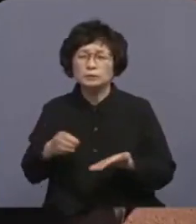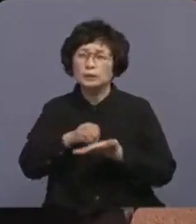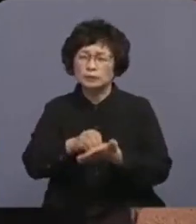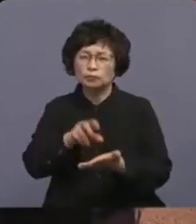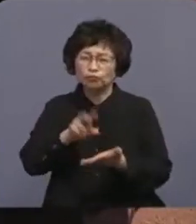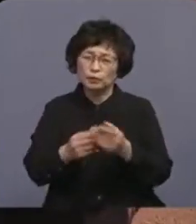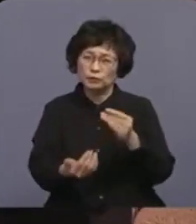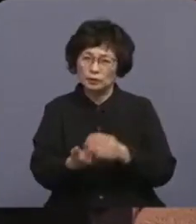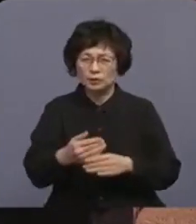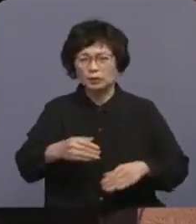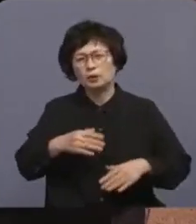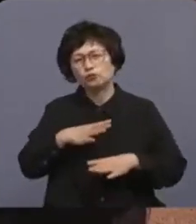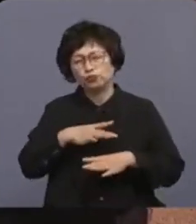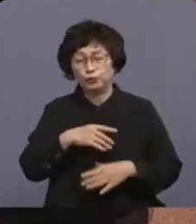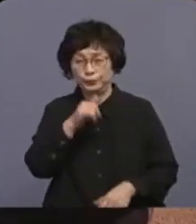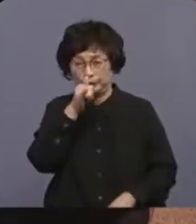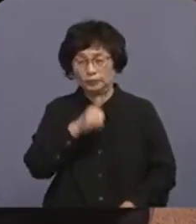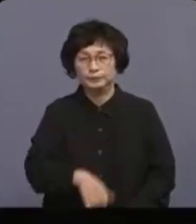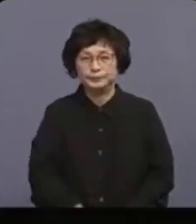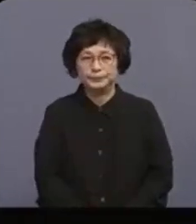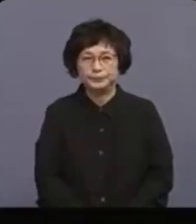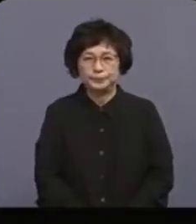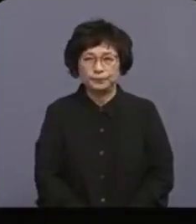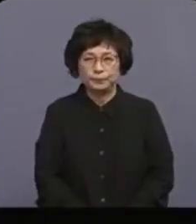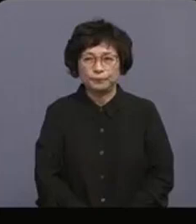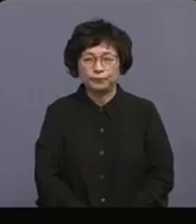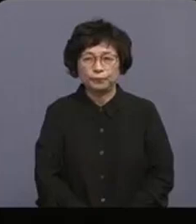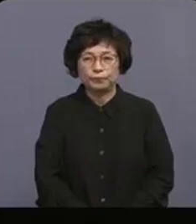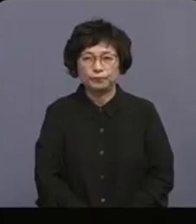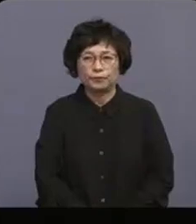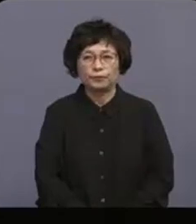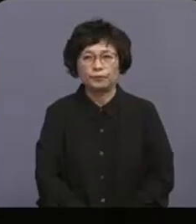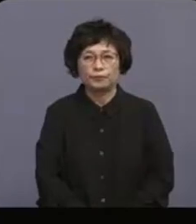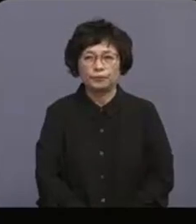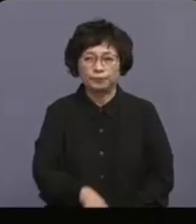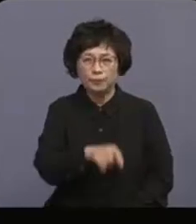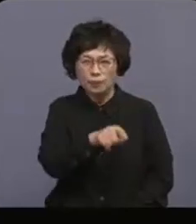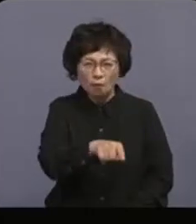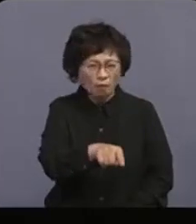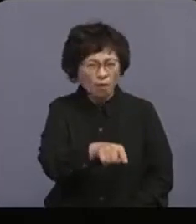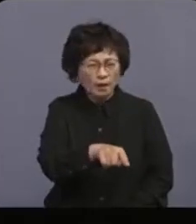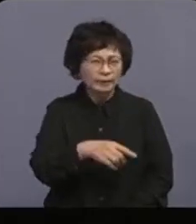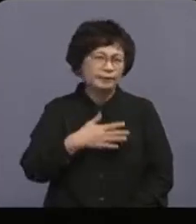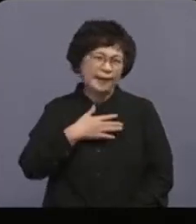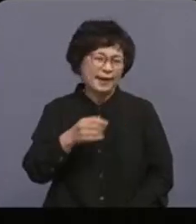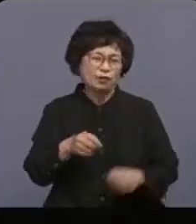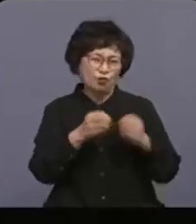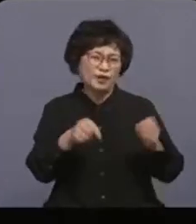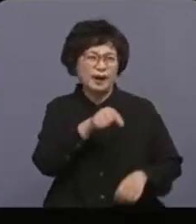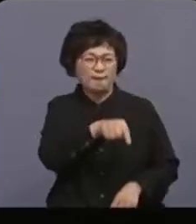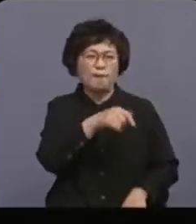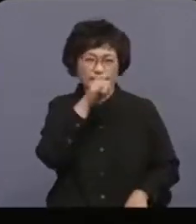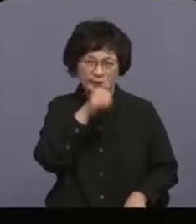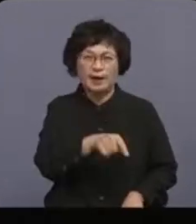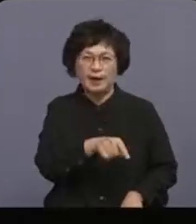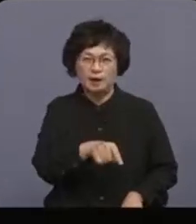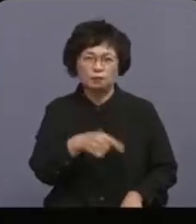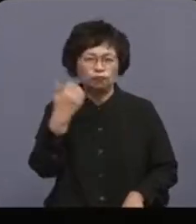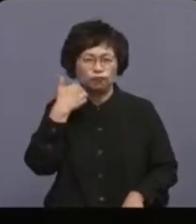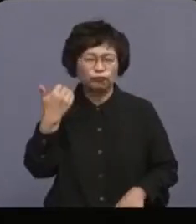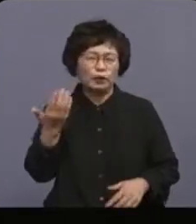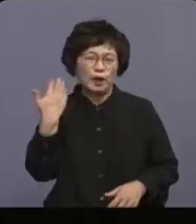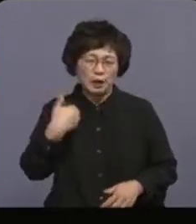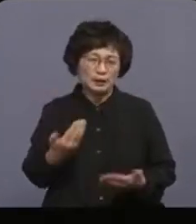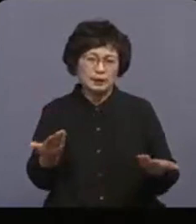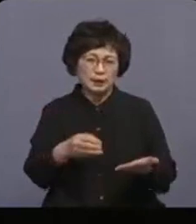않을까라는 두려움이 있었기 때문입니다 자기 동기가 있다 그리고 누구를 예전에 거기에